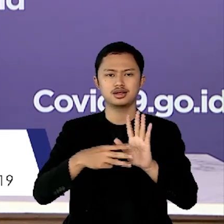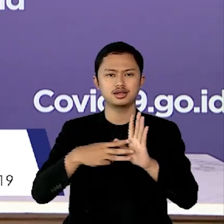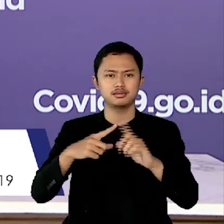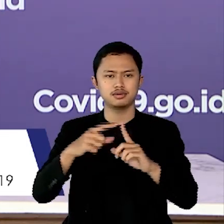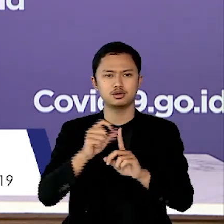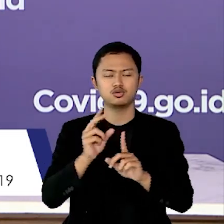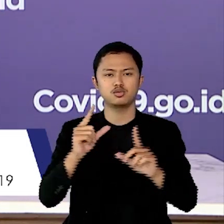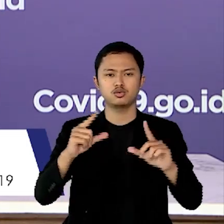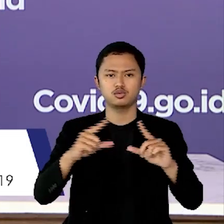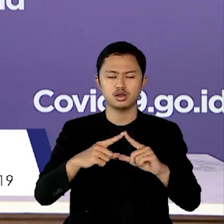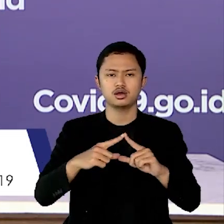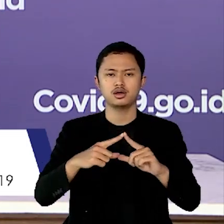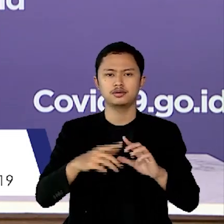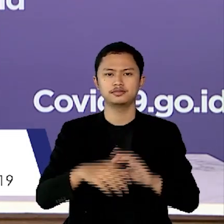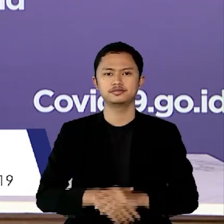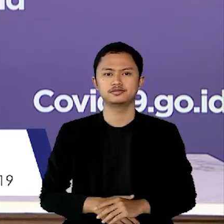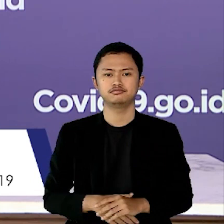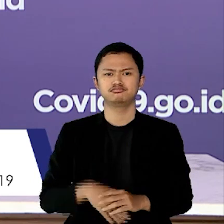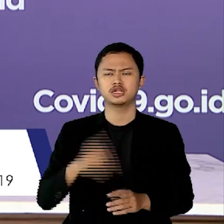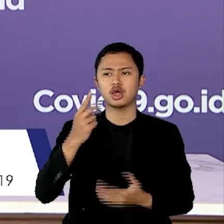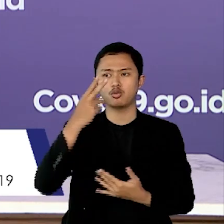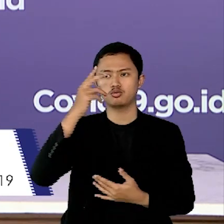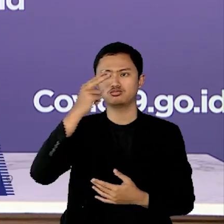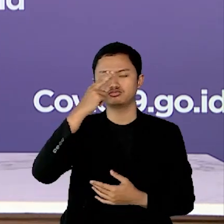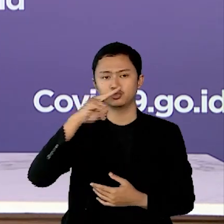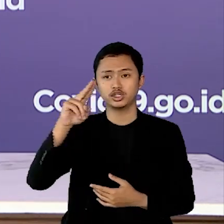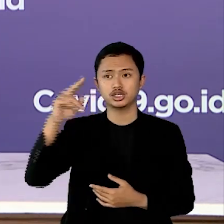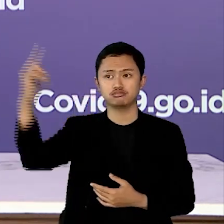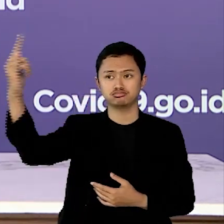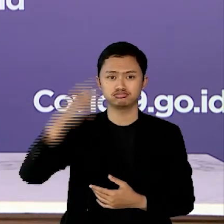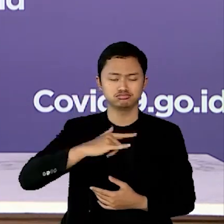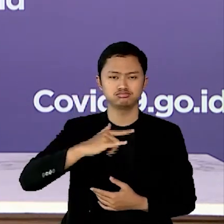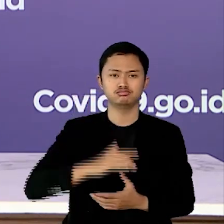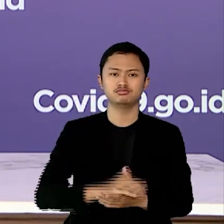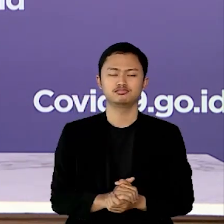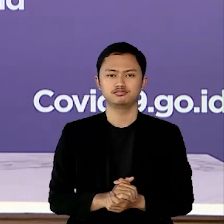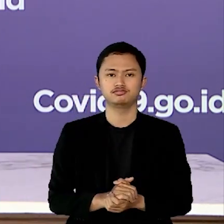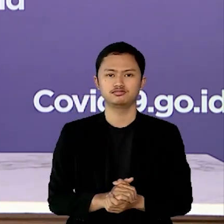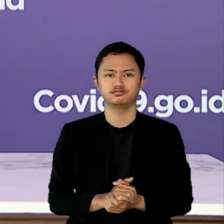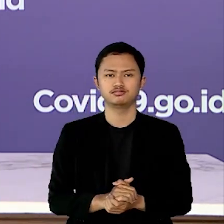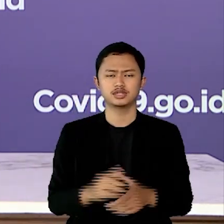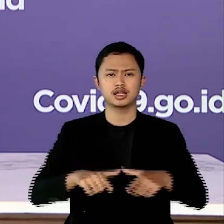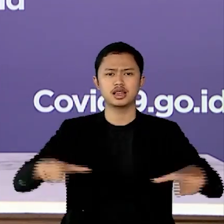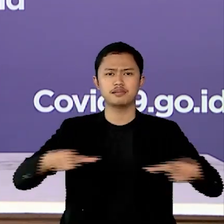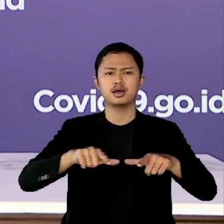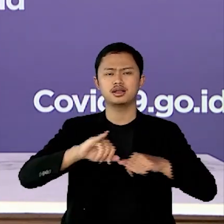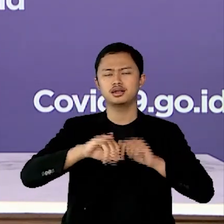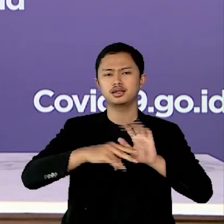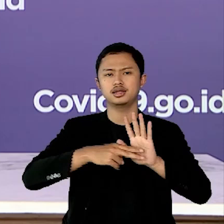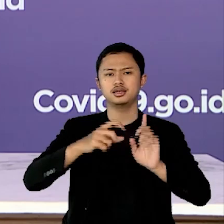pekerja migran Indonesia terkait dengan Cluster Madura Rumah Sakit lapangan Indrapura